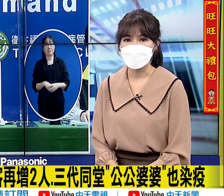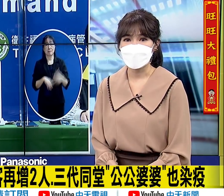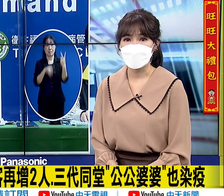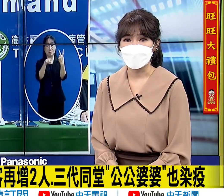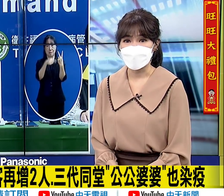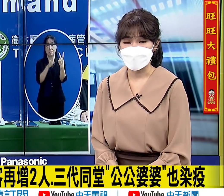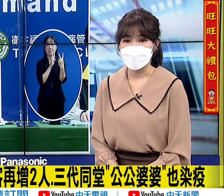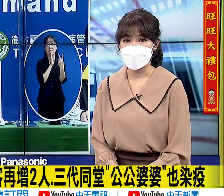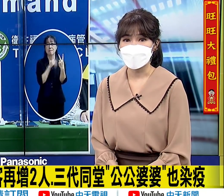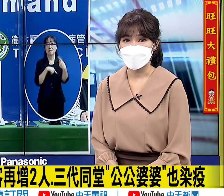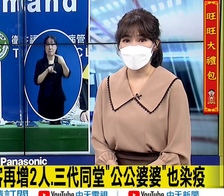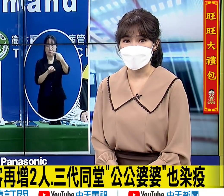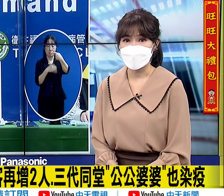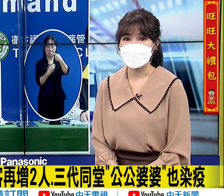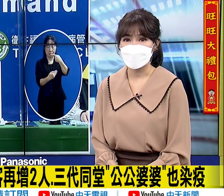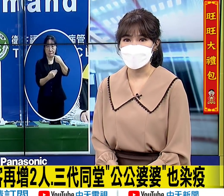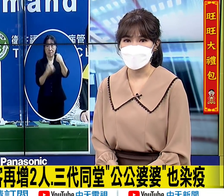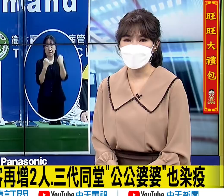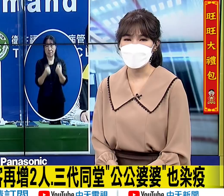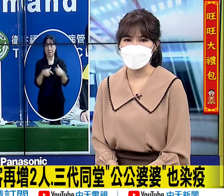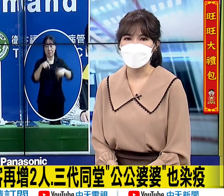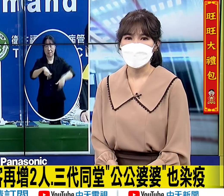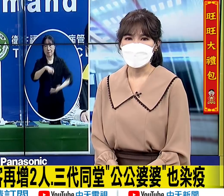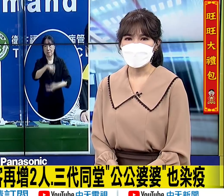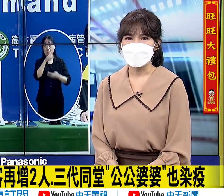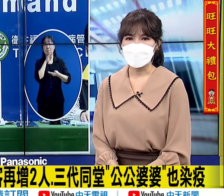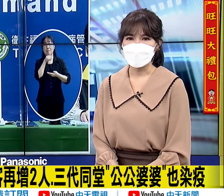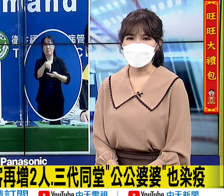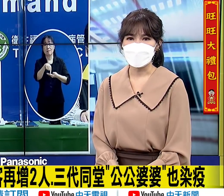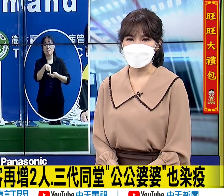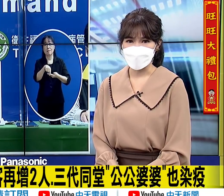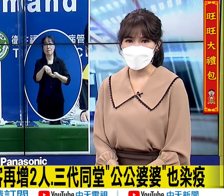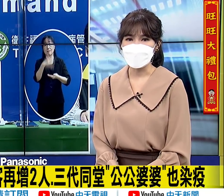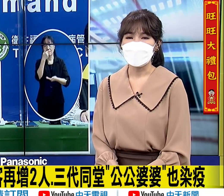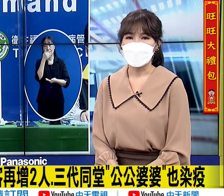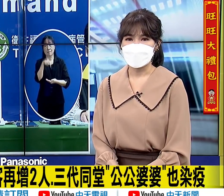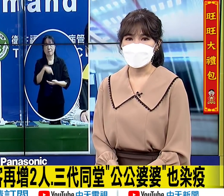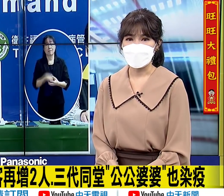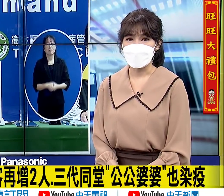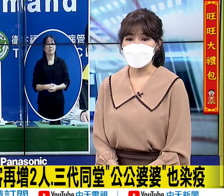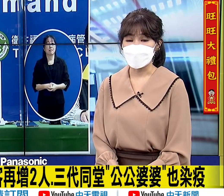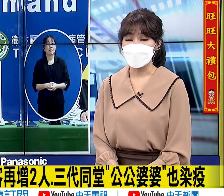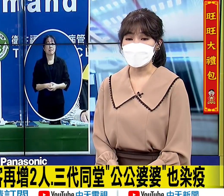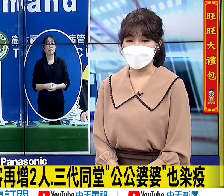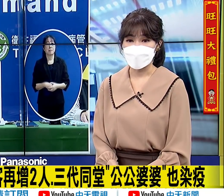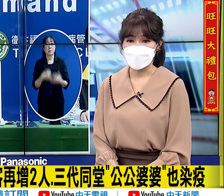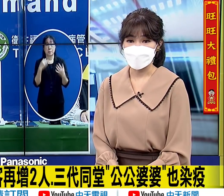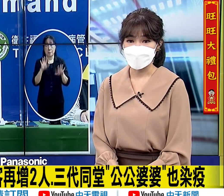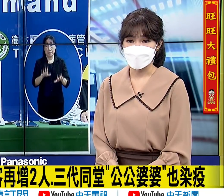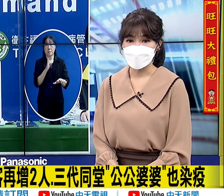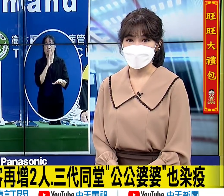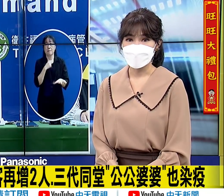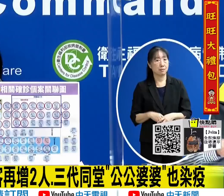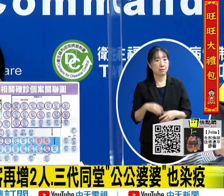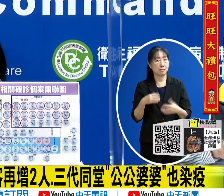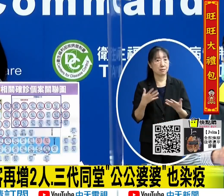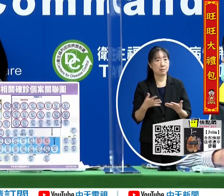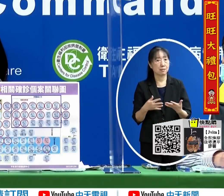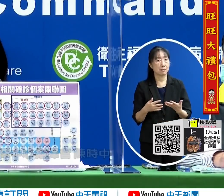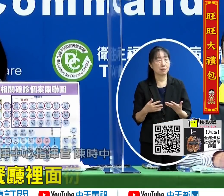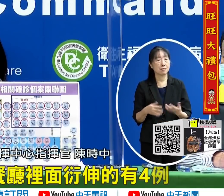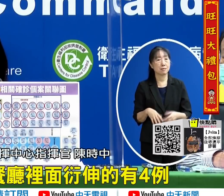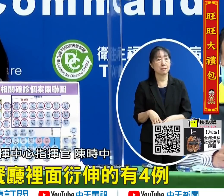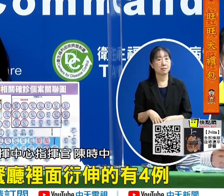案17903有2名家人也确诊，现在餐厅的群聚还在持续的扩大当中。